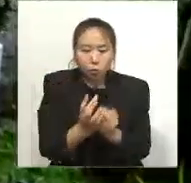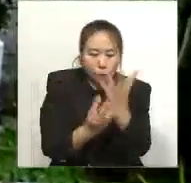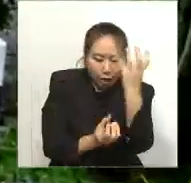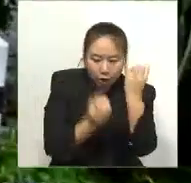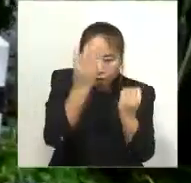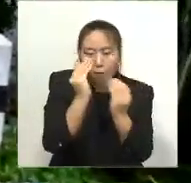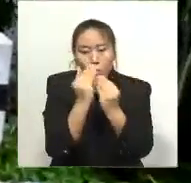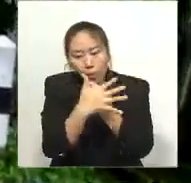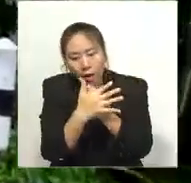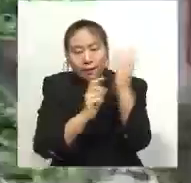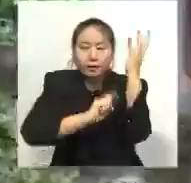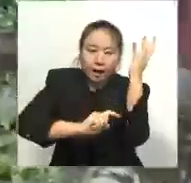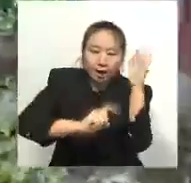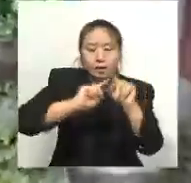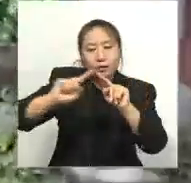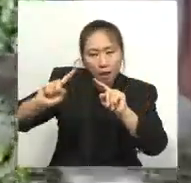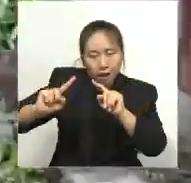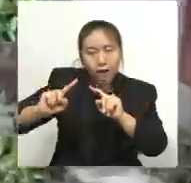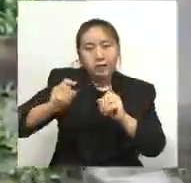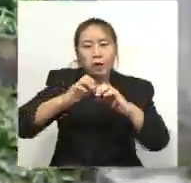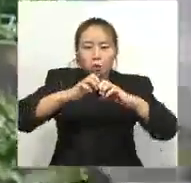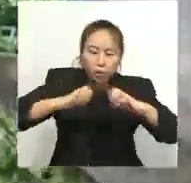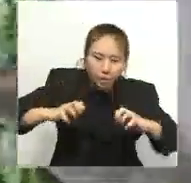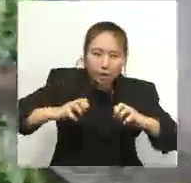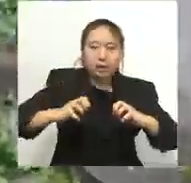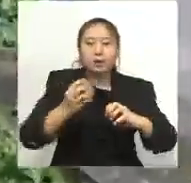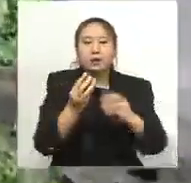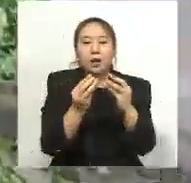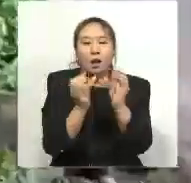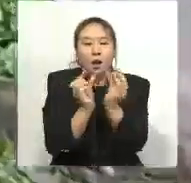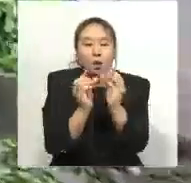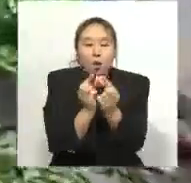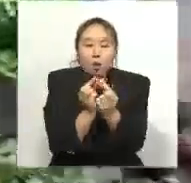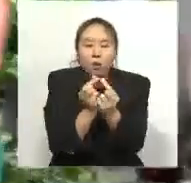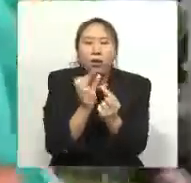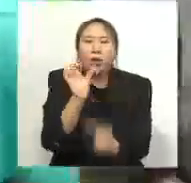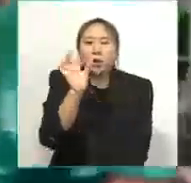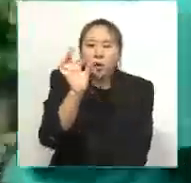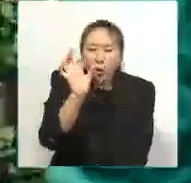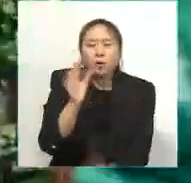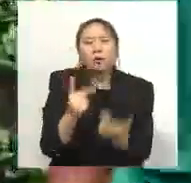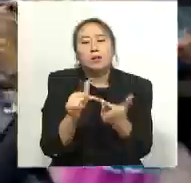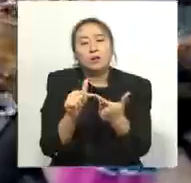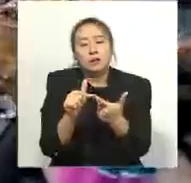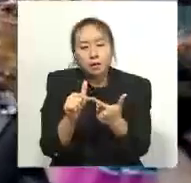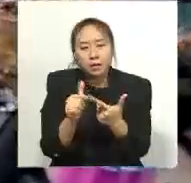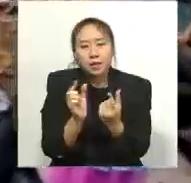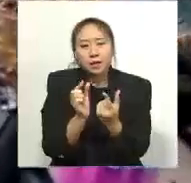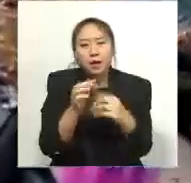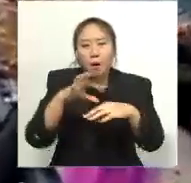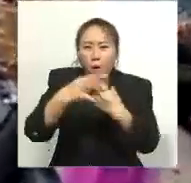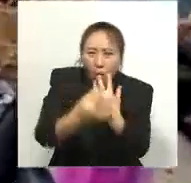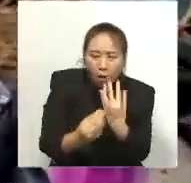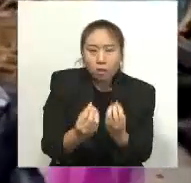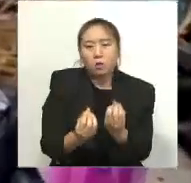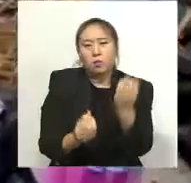ตรโดยเฉพาะต้นยางพาราไม้ผลทั้งทุเรียนลองกองแล้วก็เงาะที่ถูกกระแสลมพัดหักโค่นไปหลายสิบไร่นะคะ